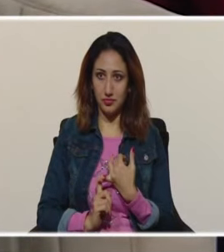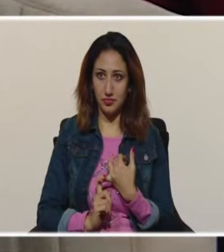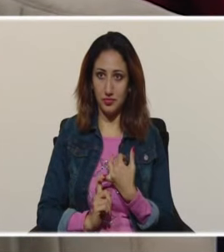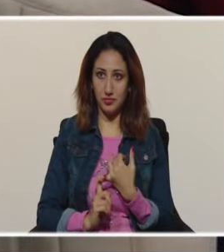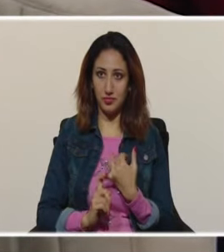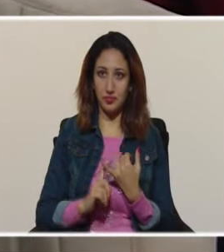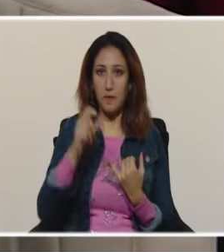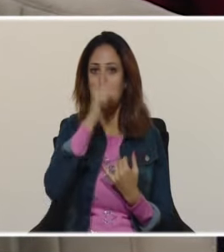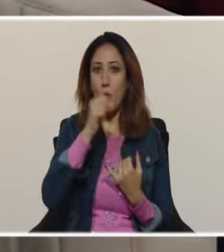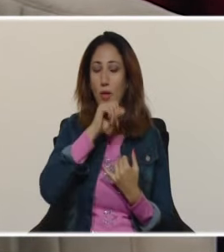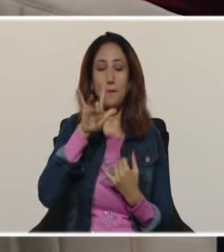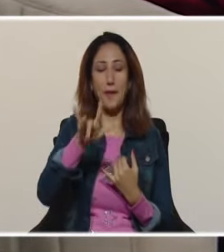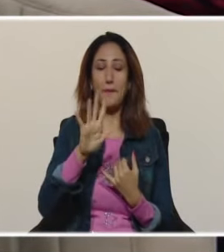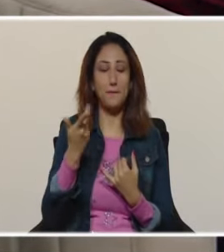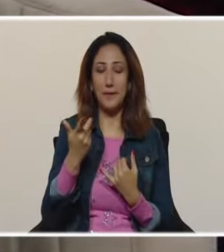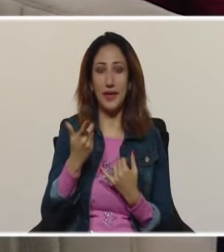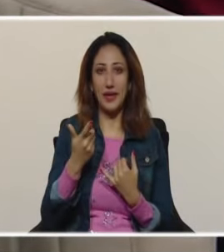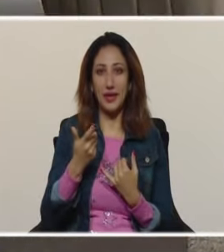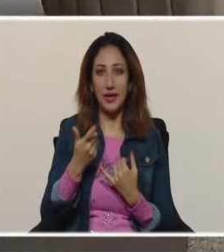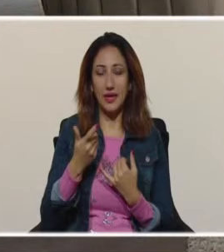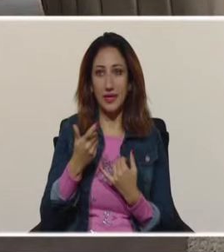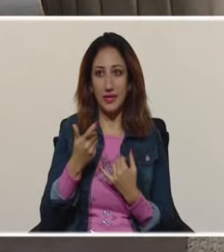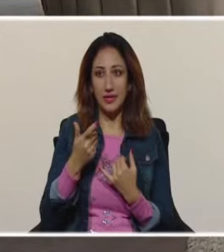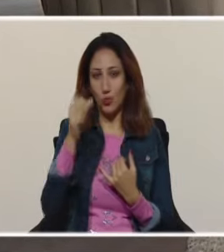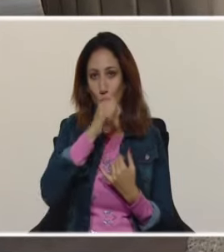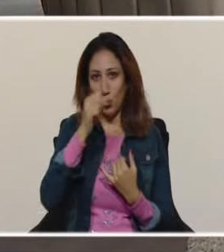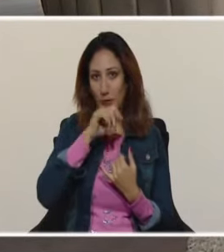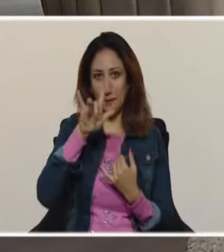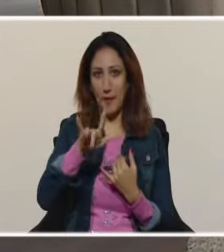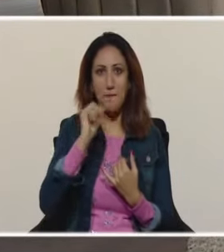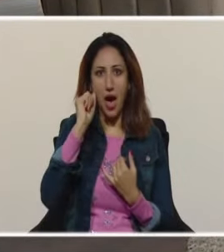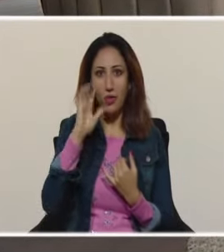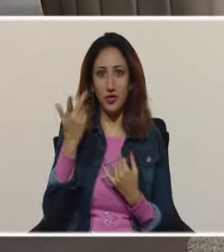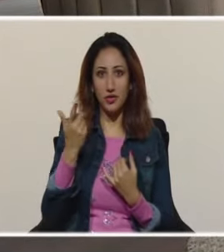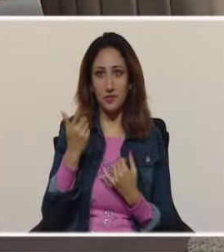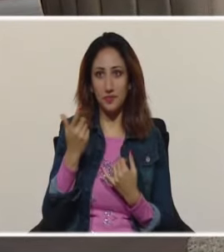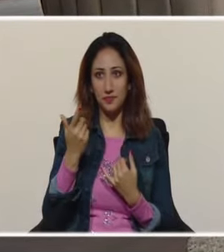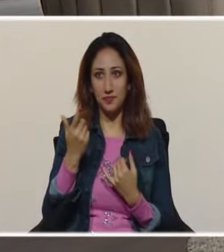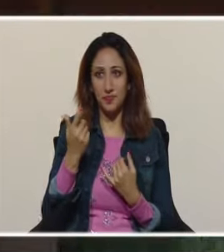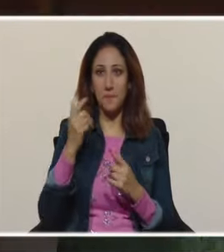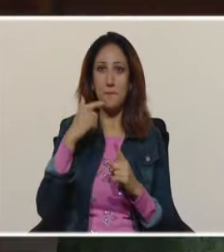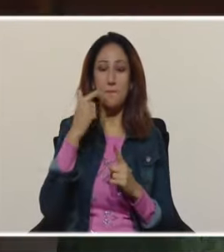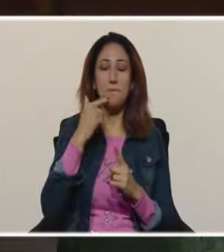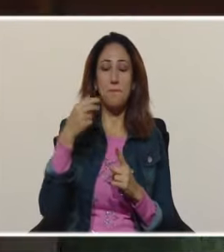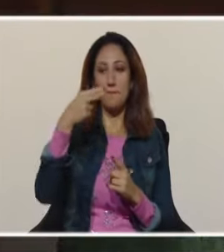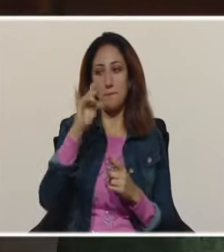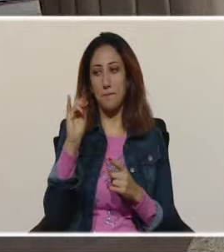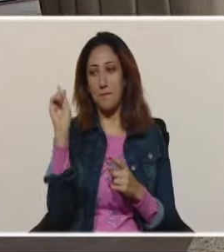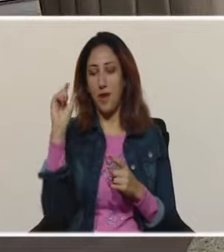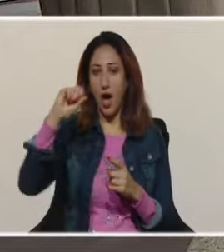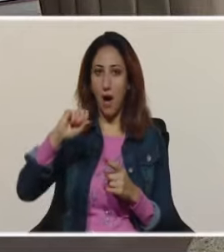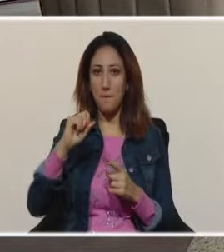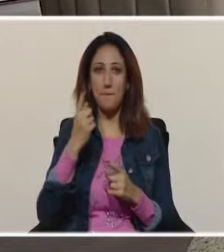ايه اكتر اغنيه بتحبيها انت اكتر اغنيه هي دلع لعمرو دياب طب وانت